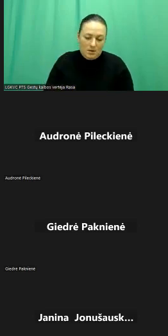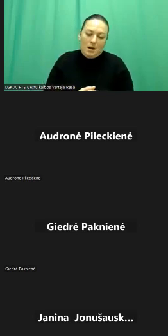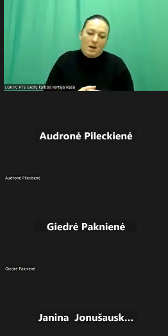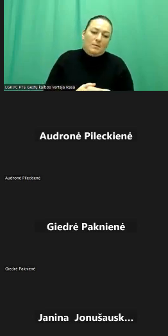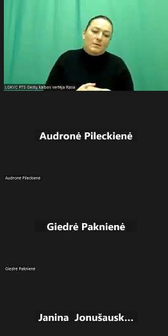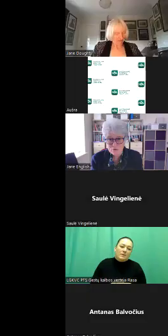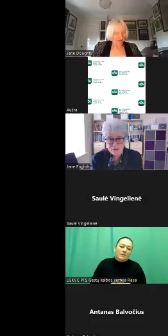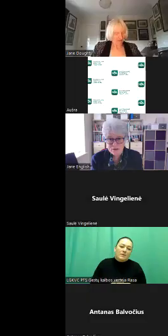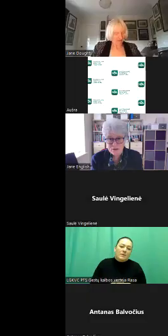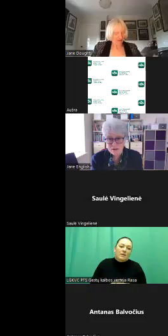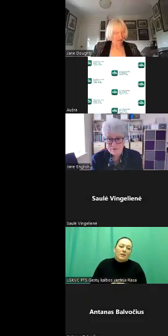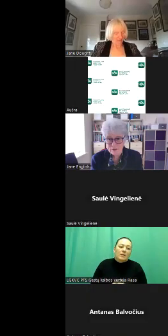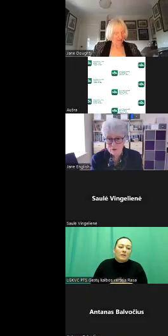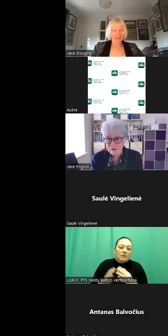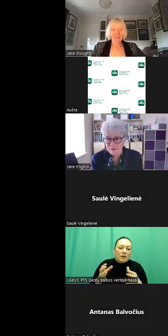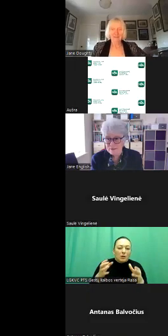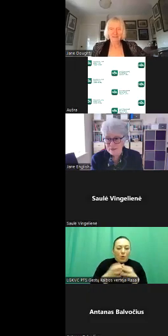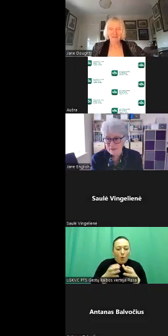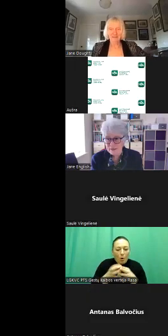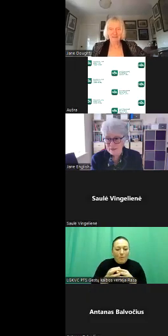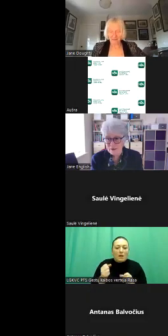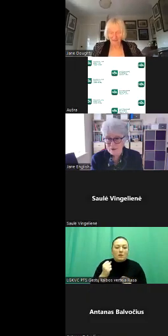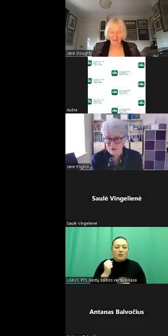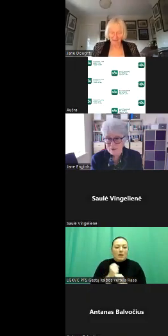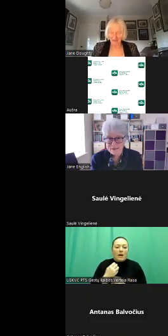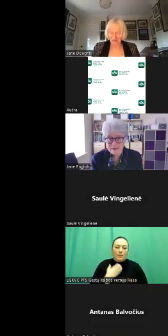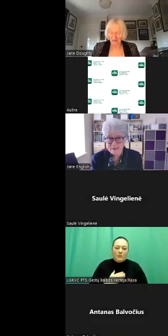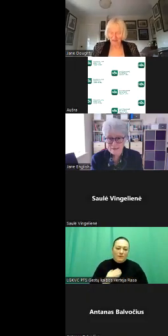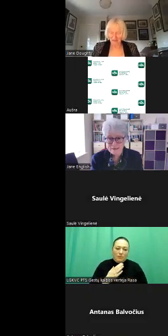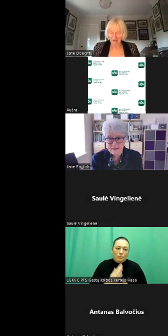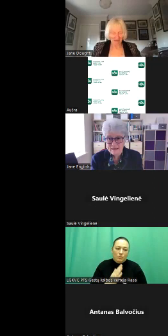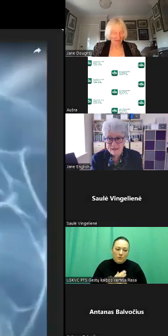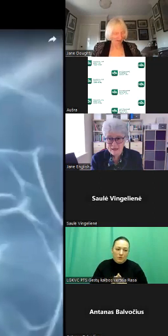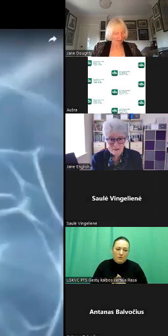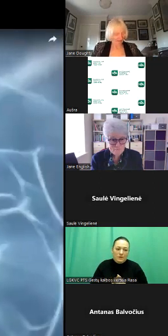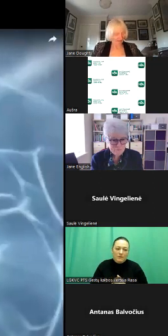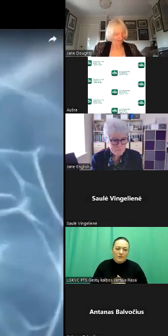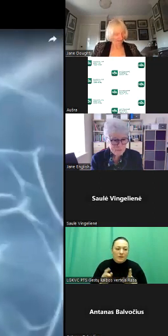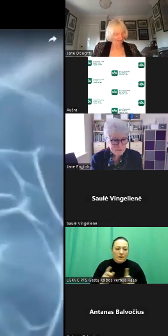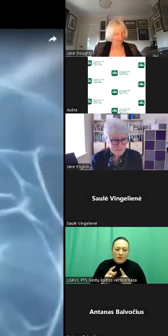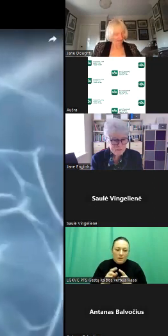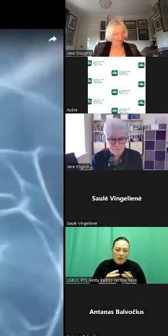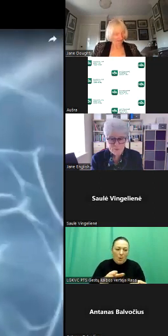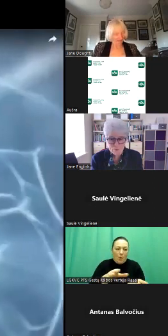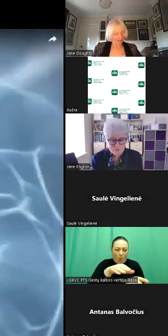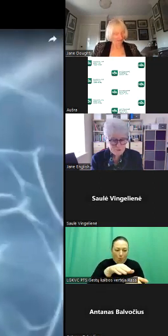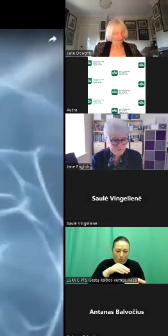kad pademonstruotumėte komandinio darbo reikšmę, kad ir jie perimtų